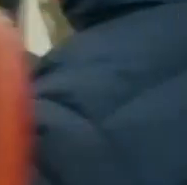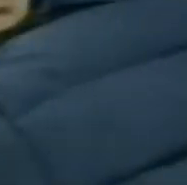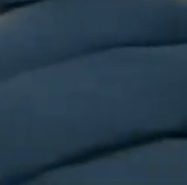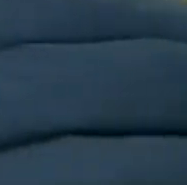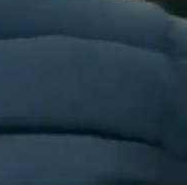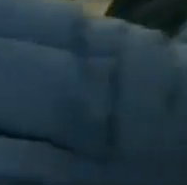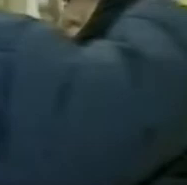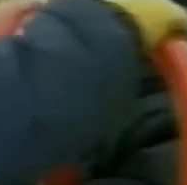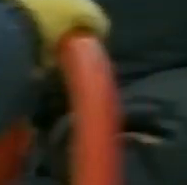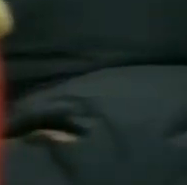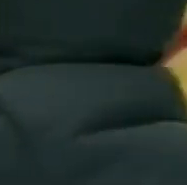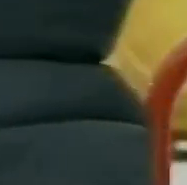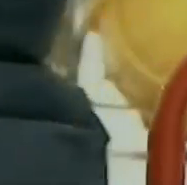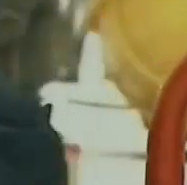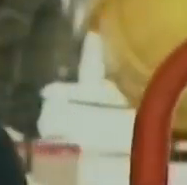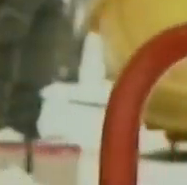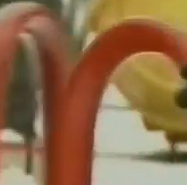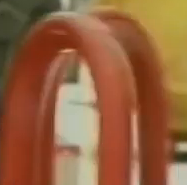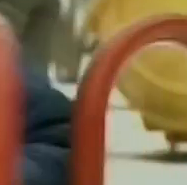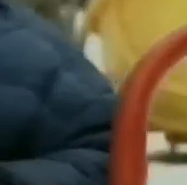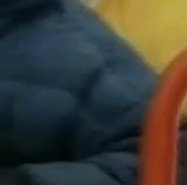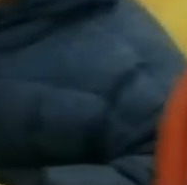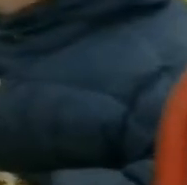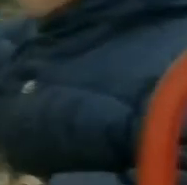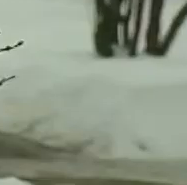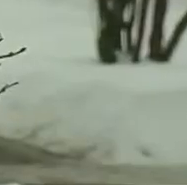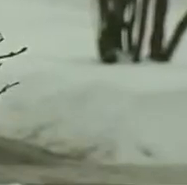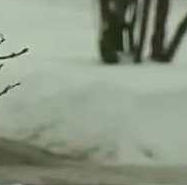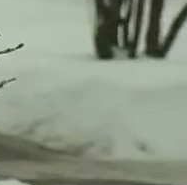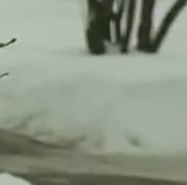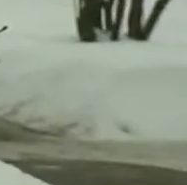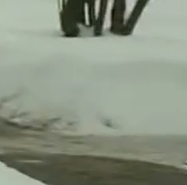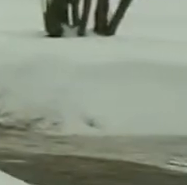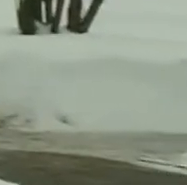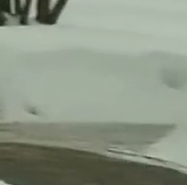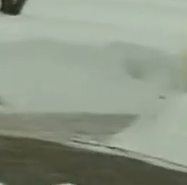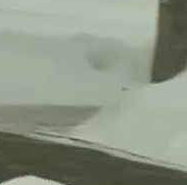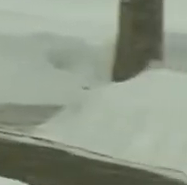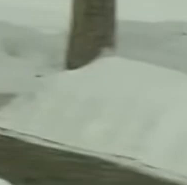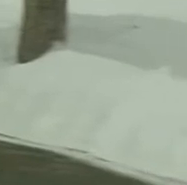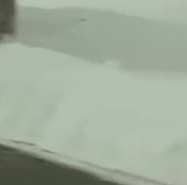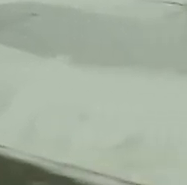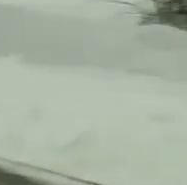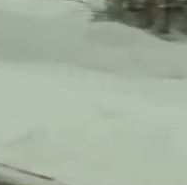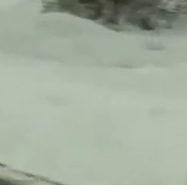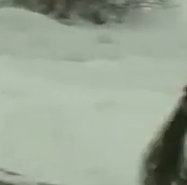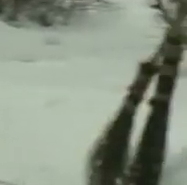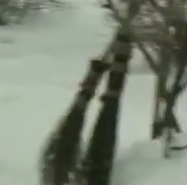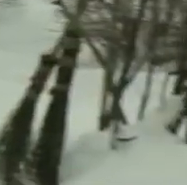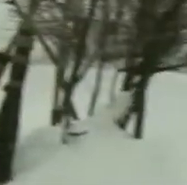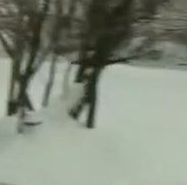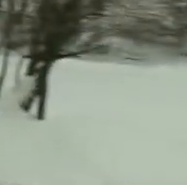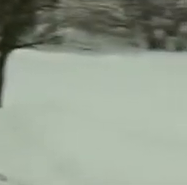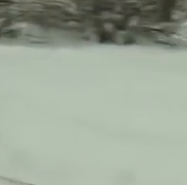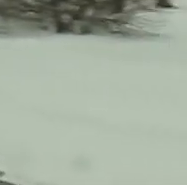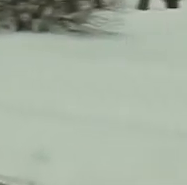позитивних змін у щомісячному розмірі 120-150 грн зазнають виплати на дітей які перебувають під опікою чи піклуванням а також